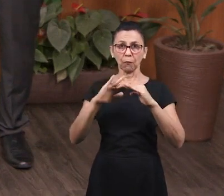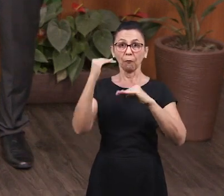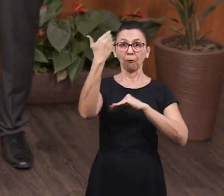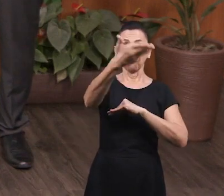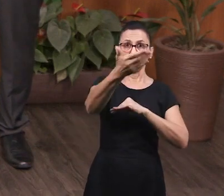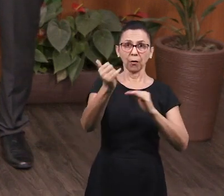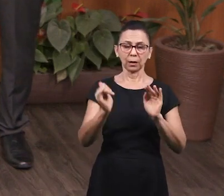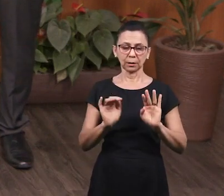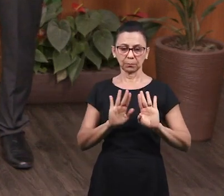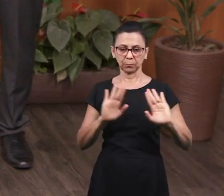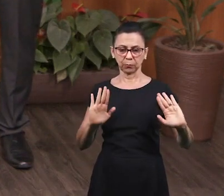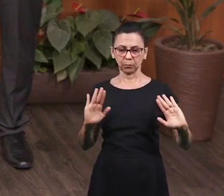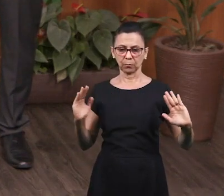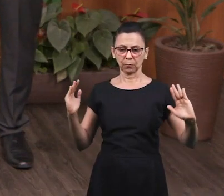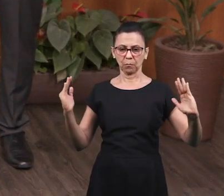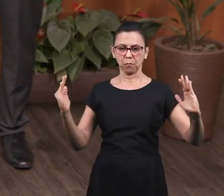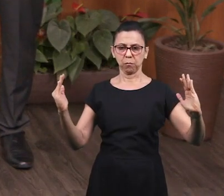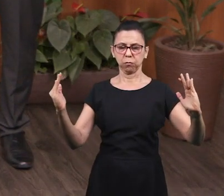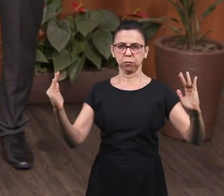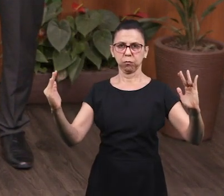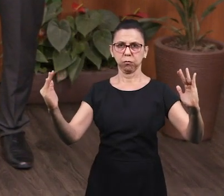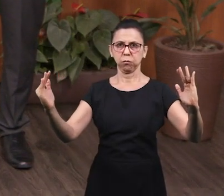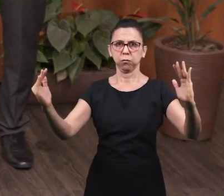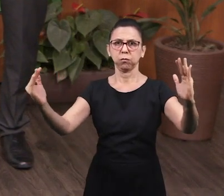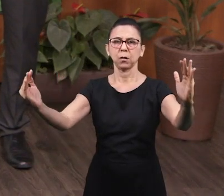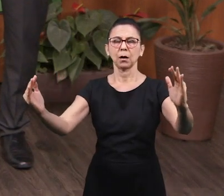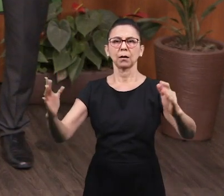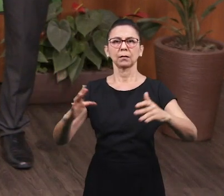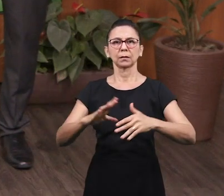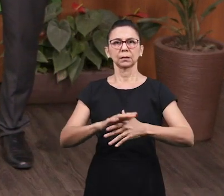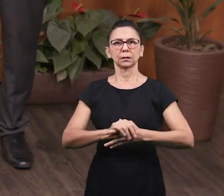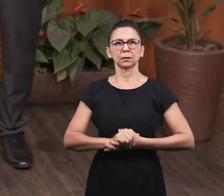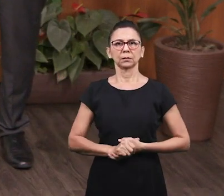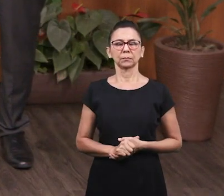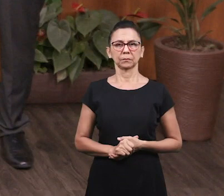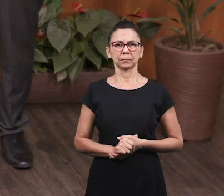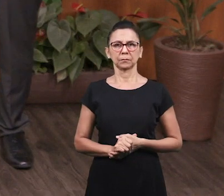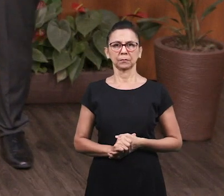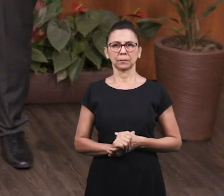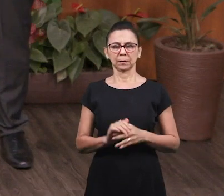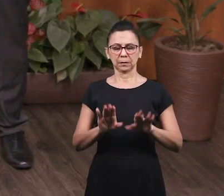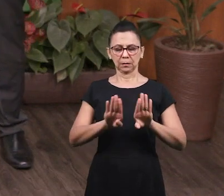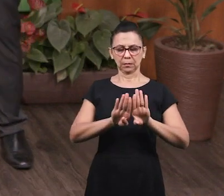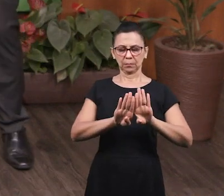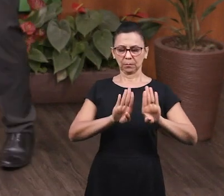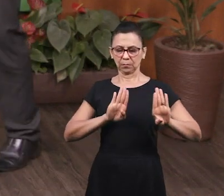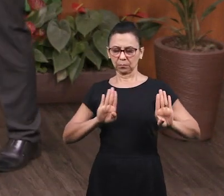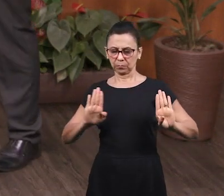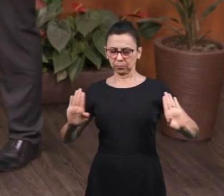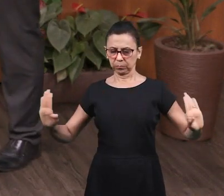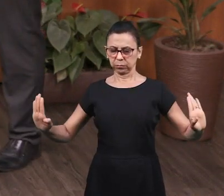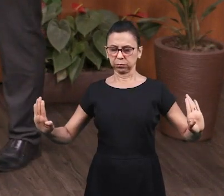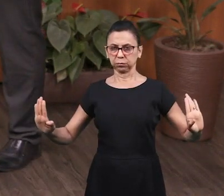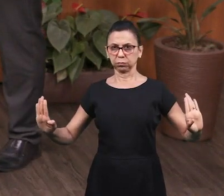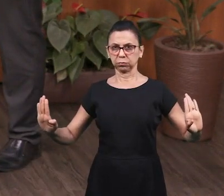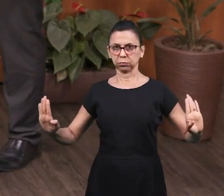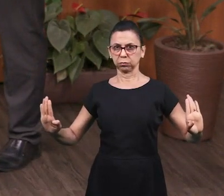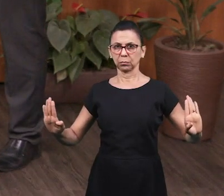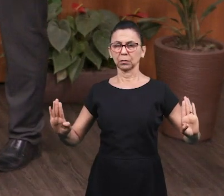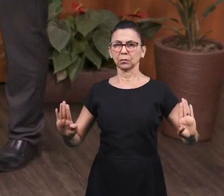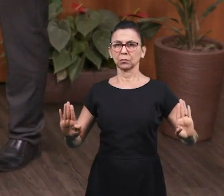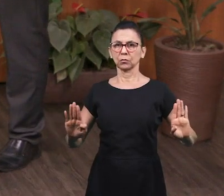entouraient toute la cour externe, mais à l'entrée, il y avait donc un